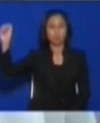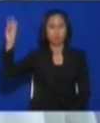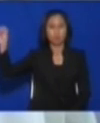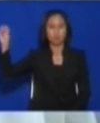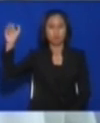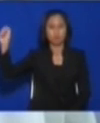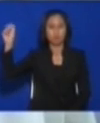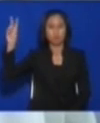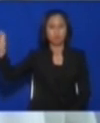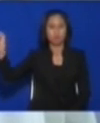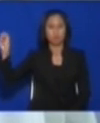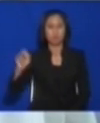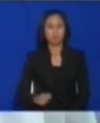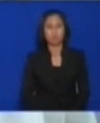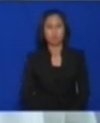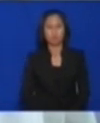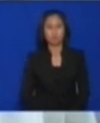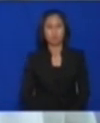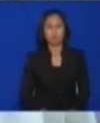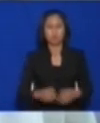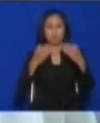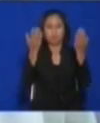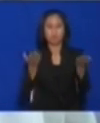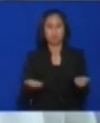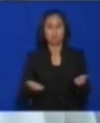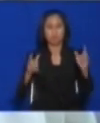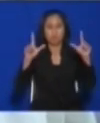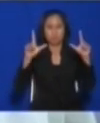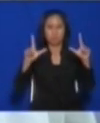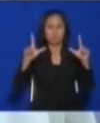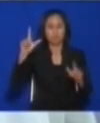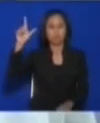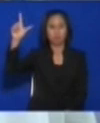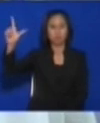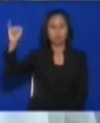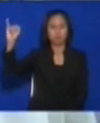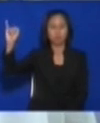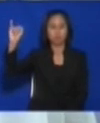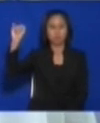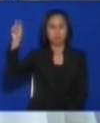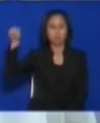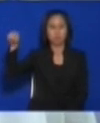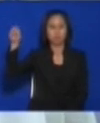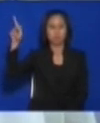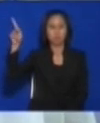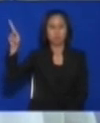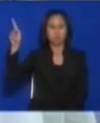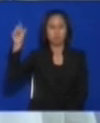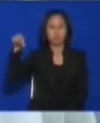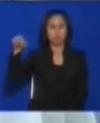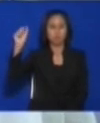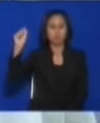dengan penghasilan yang cukup dan lingkungan yang nyaman dan hidup bersama keluarganya dengan penuh